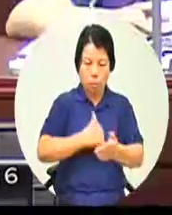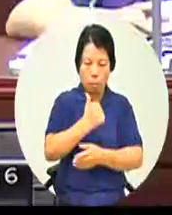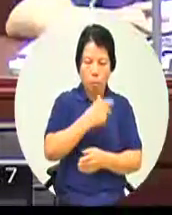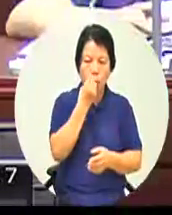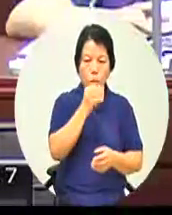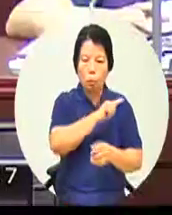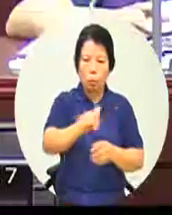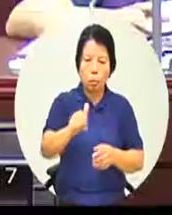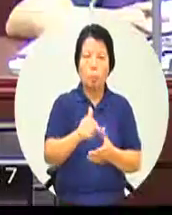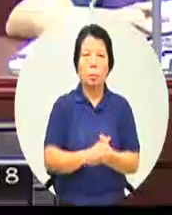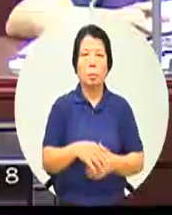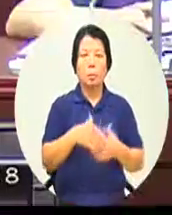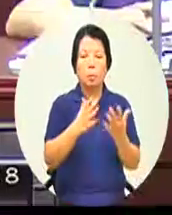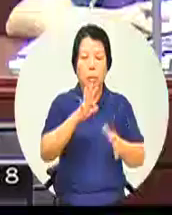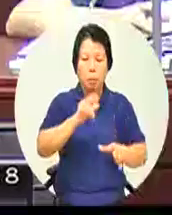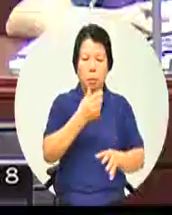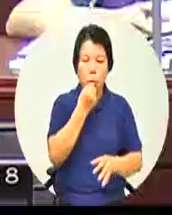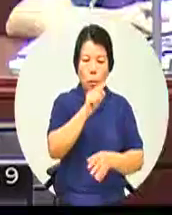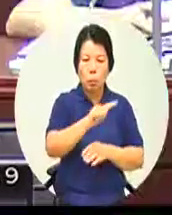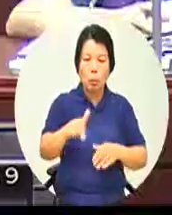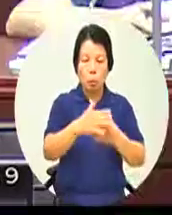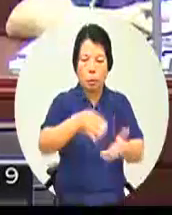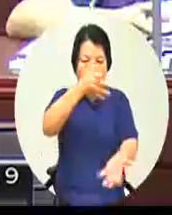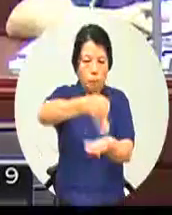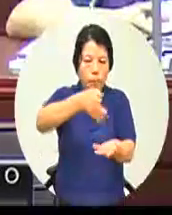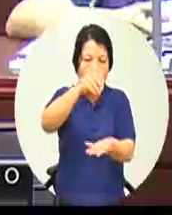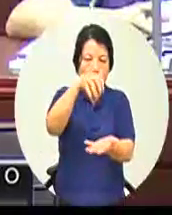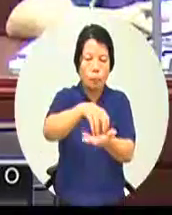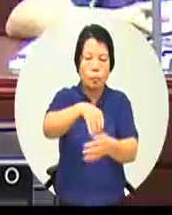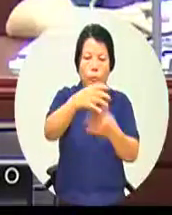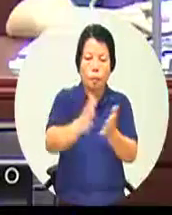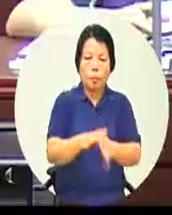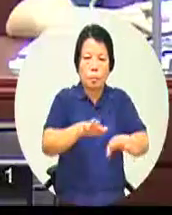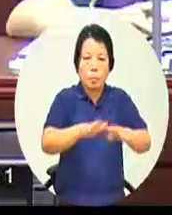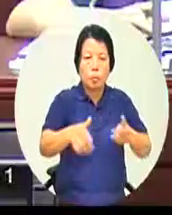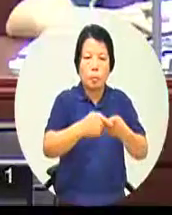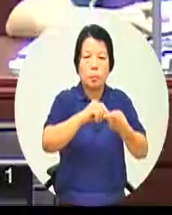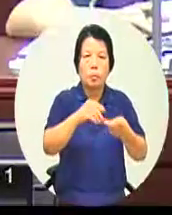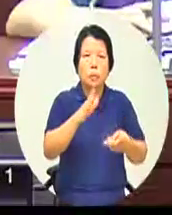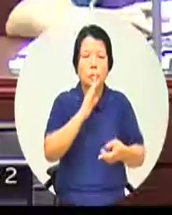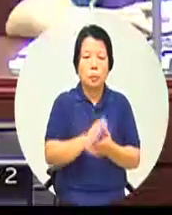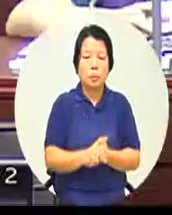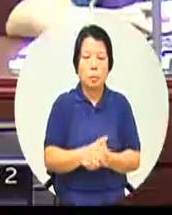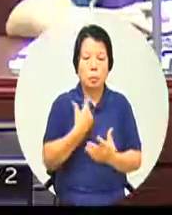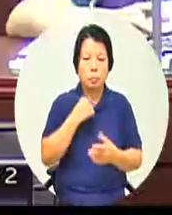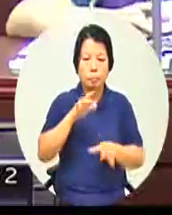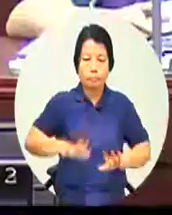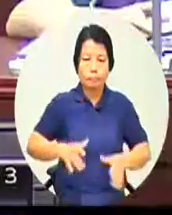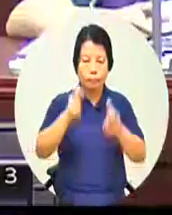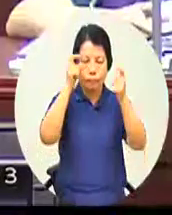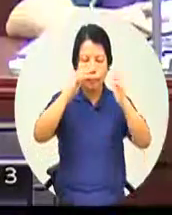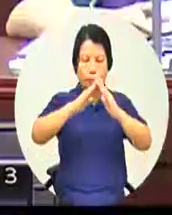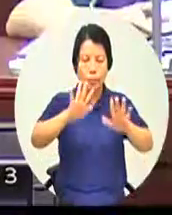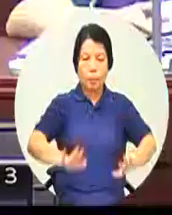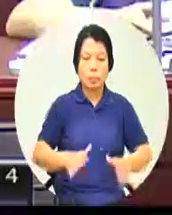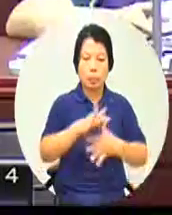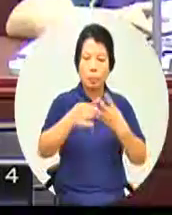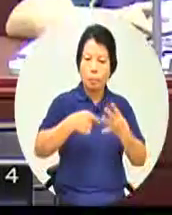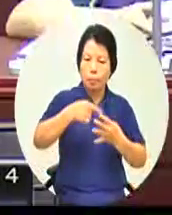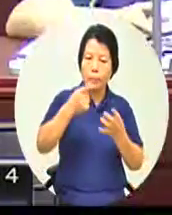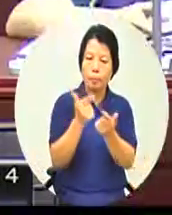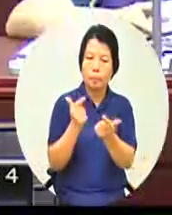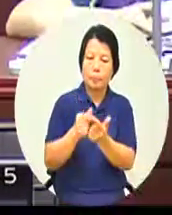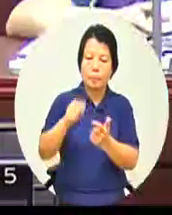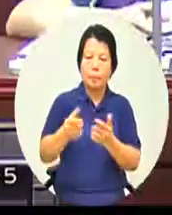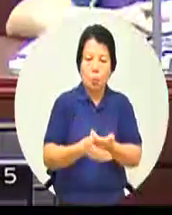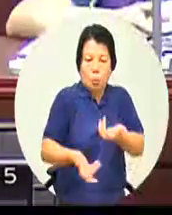跟食材，而且这个食材是登录，他要注意到安全，他要是最好是在地当季的食材，然后他有好的烹